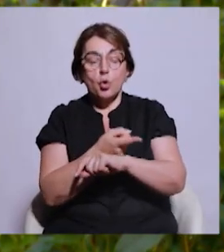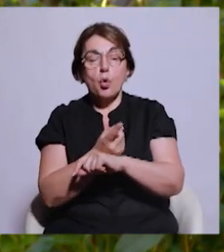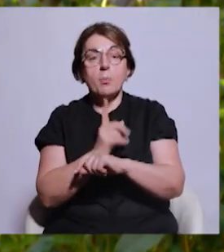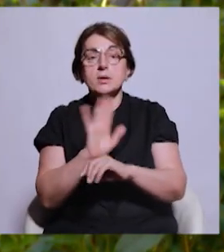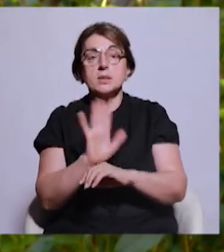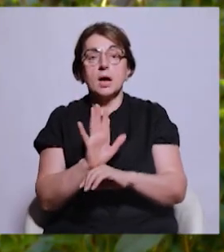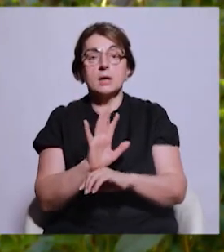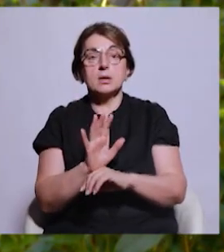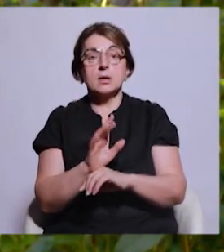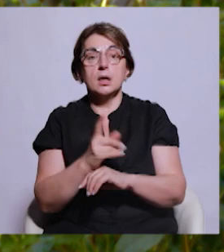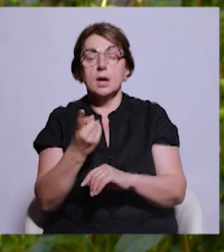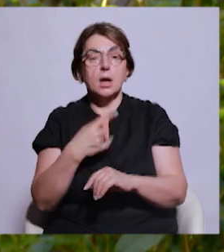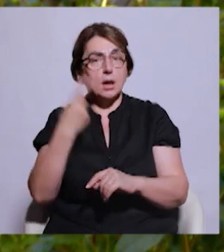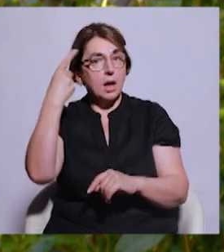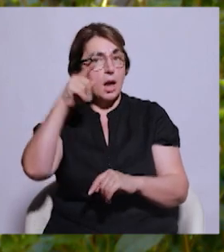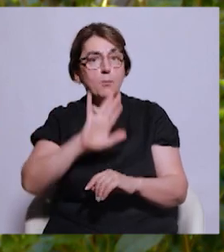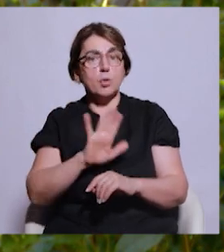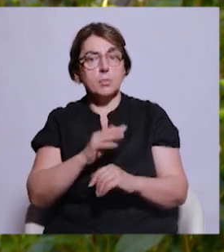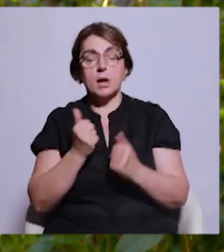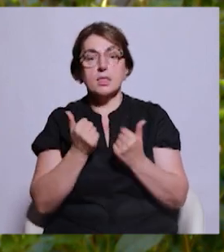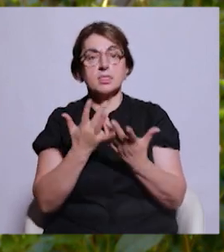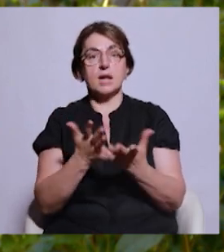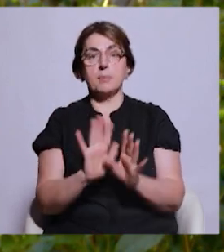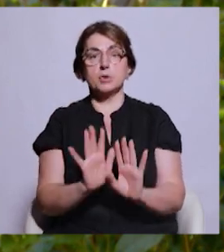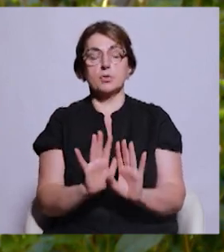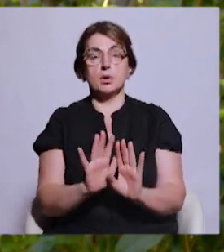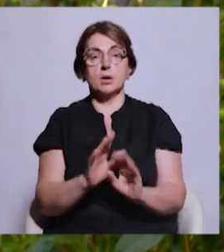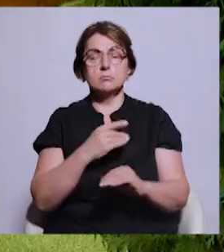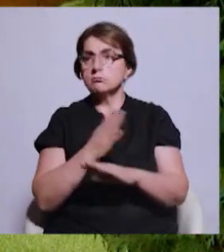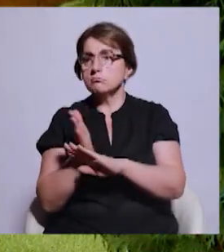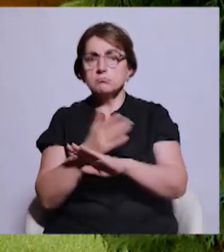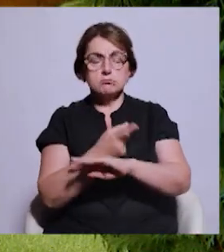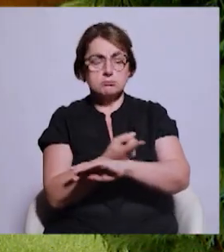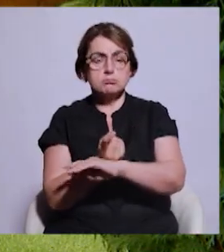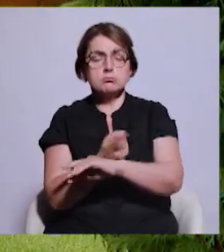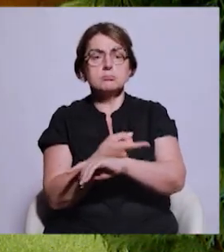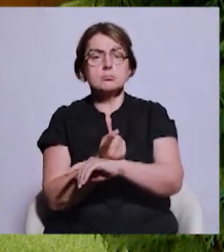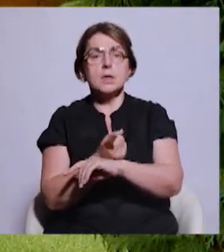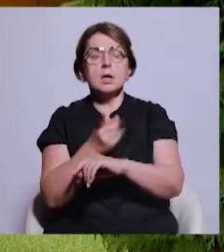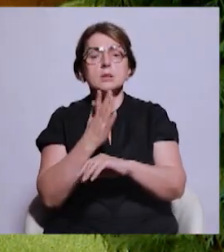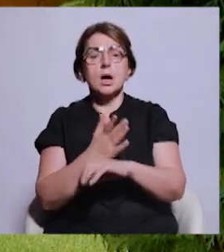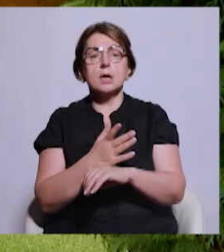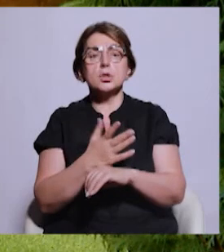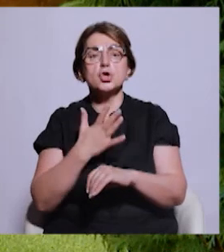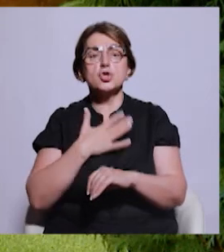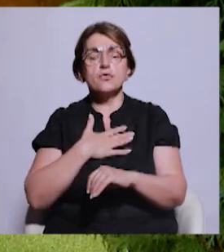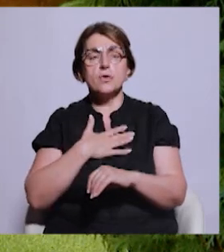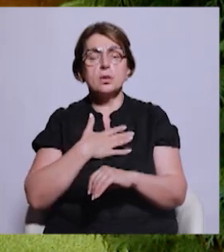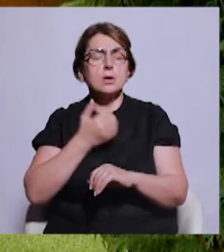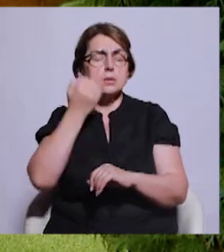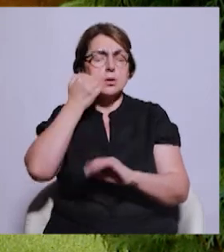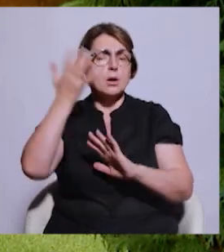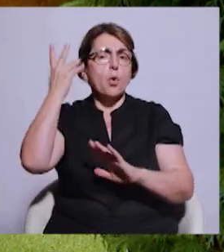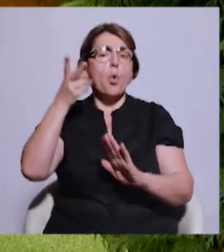რომ კომპასი არ არის ეხლა გამოგონებული და თანამედროვე ორიენტირების მეთოდი. კომპასი არის ჩვენ